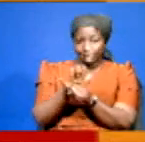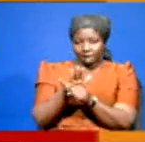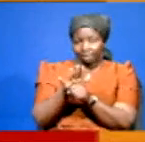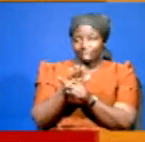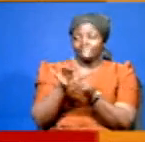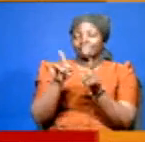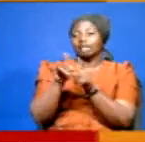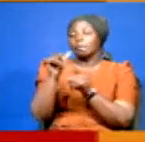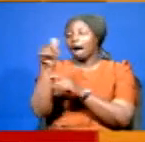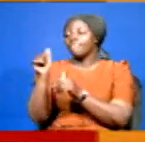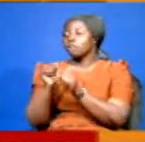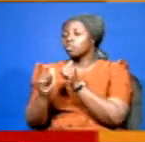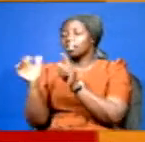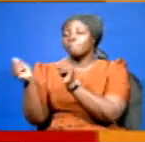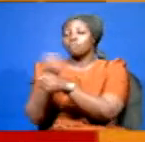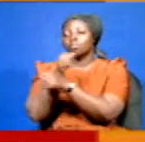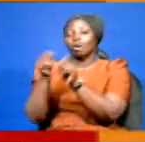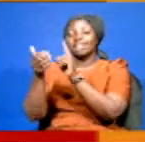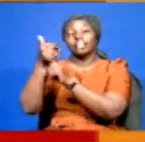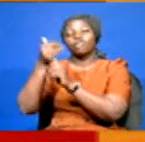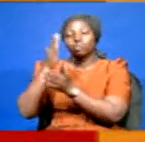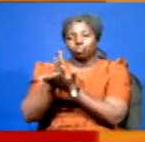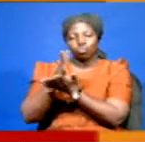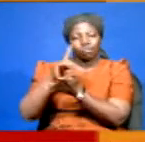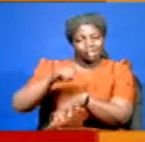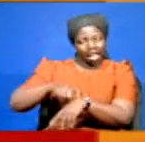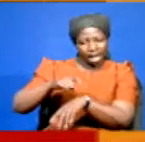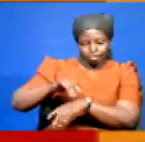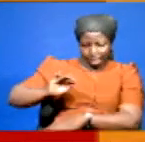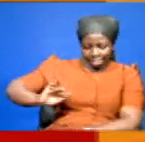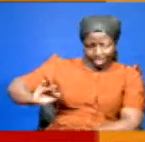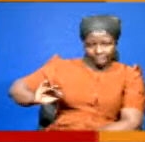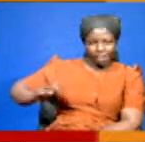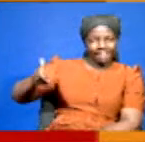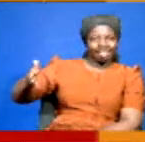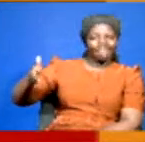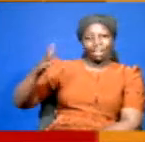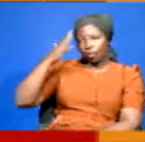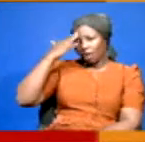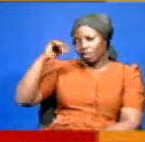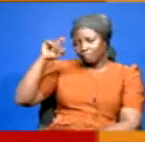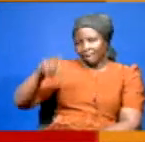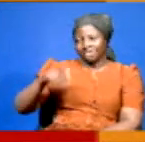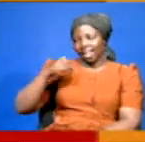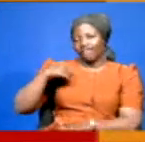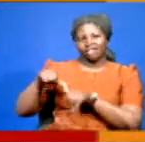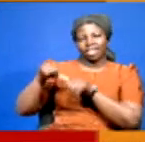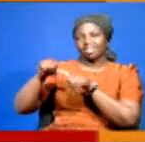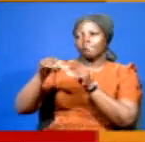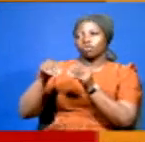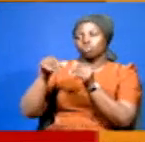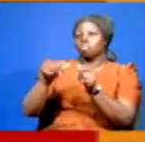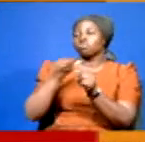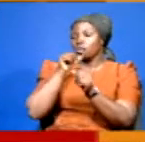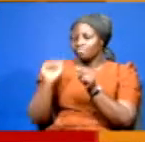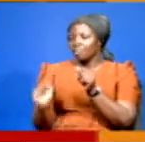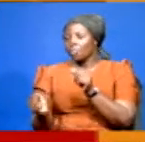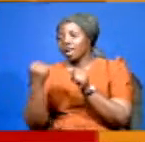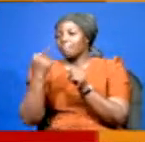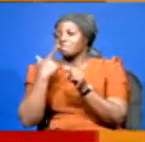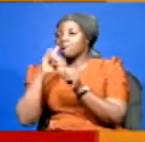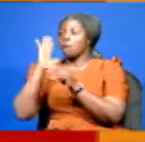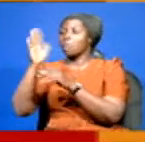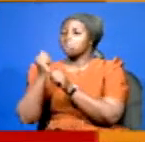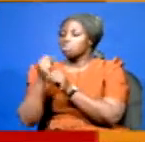hatuwezi achieve bado tuko na muda, kwa sababu lazima tuwe na ile sustainable solution. Tusiamuke tunasema tutafanya hili na hili na tugwame kesho